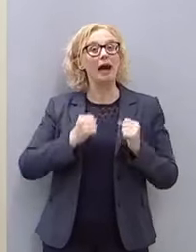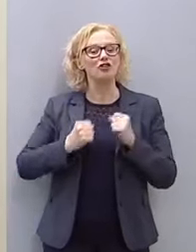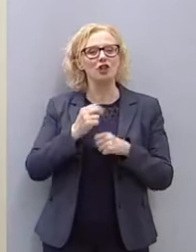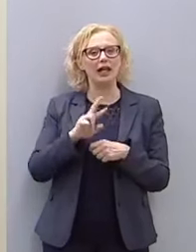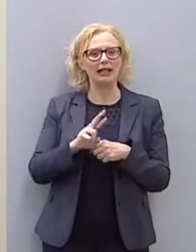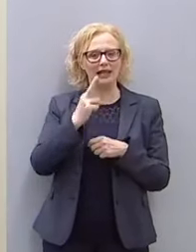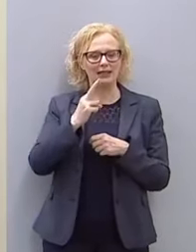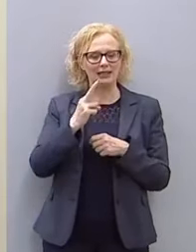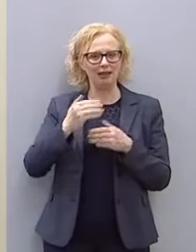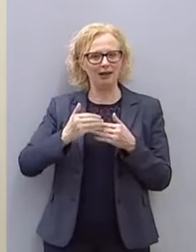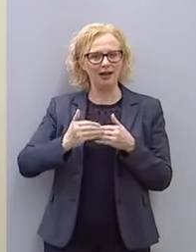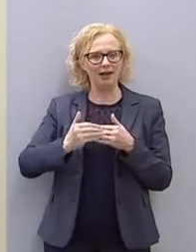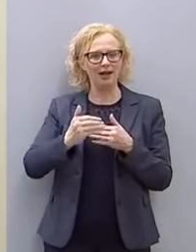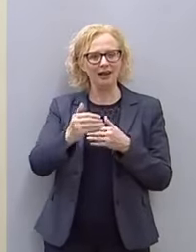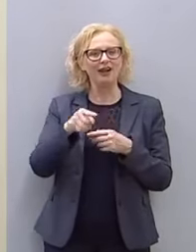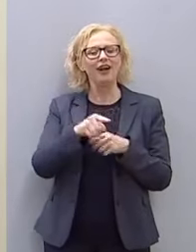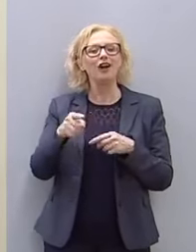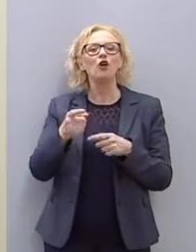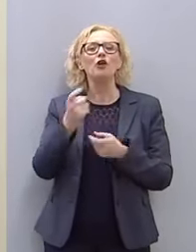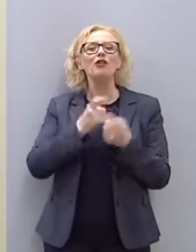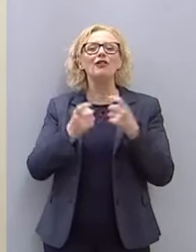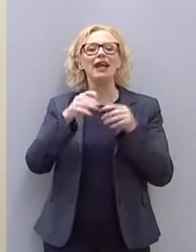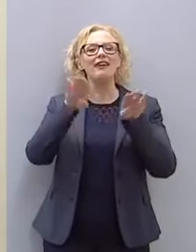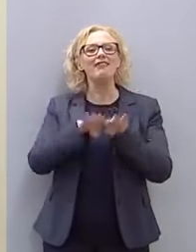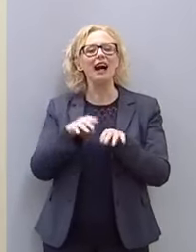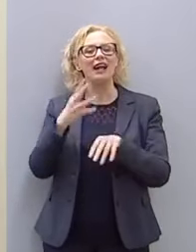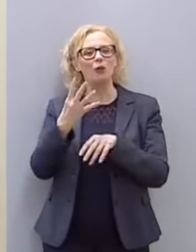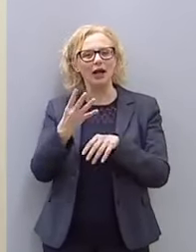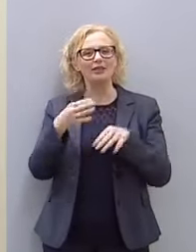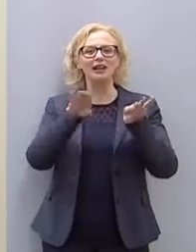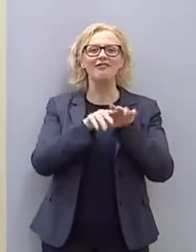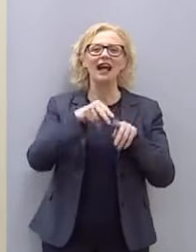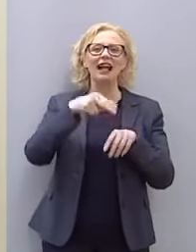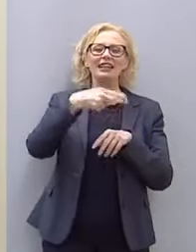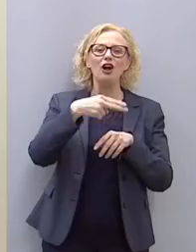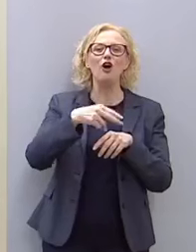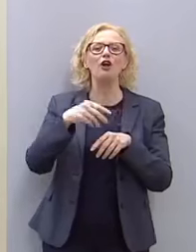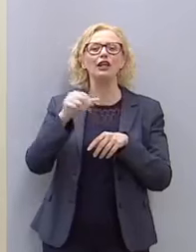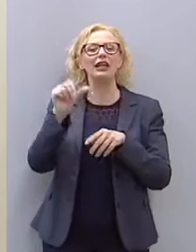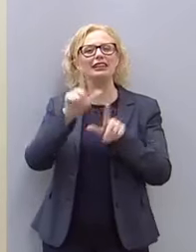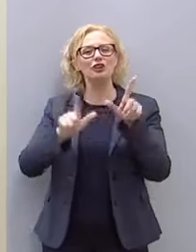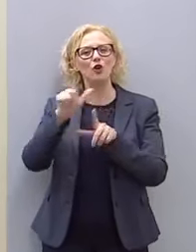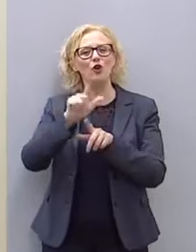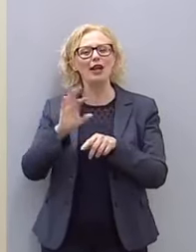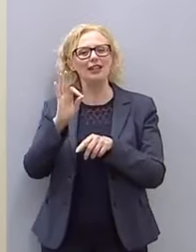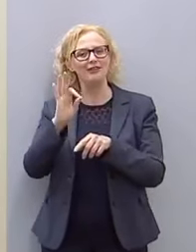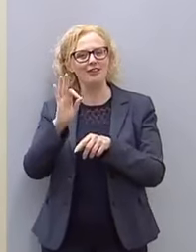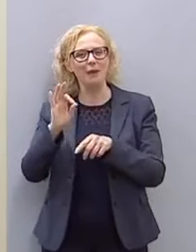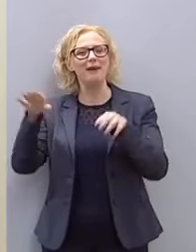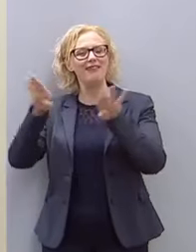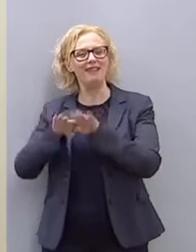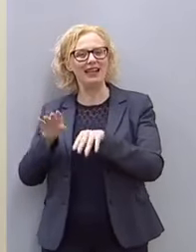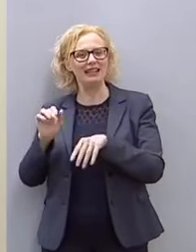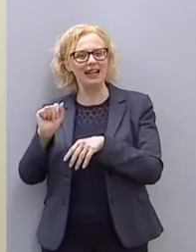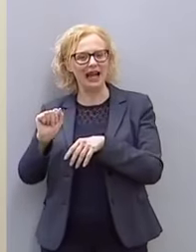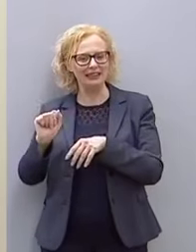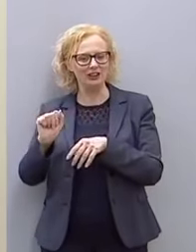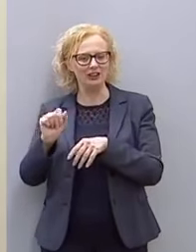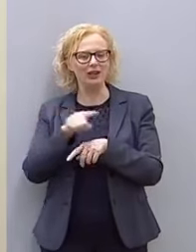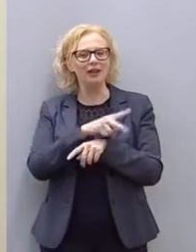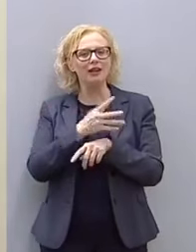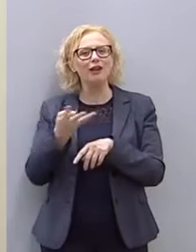sono di quattro valli diverse la valle di non la valle di sole la valle di fiemme e la val d'adige si sono